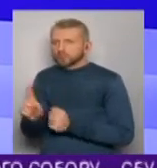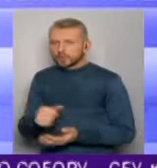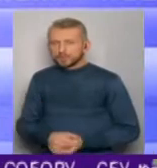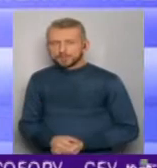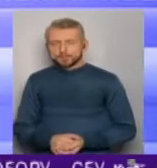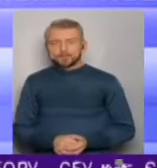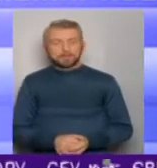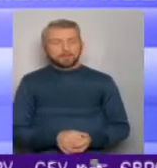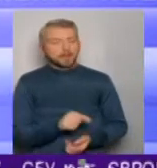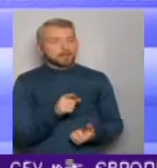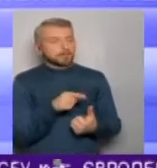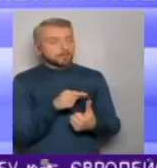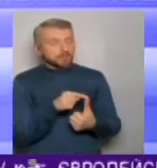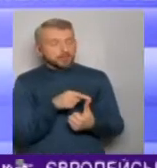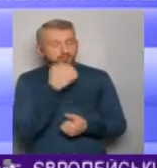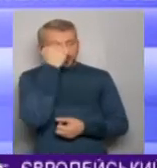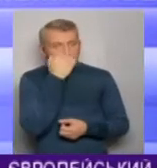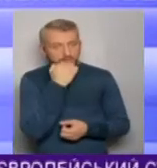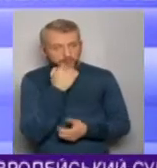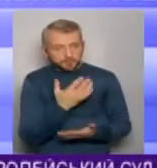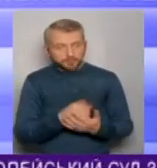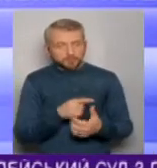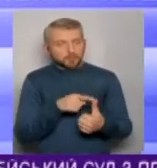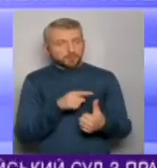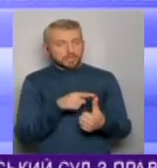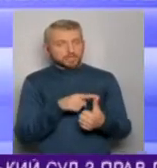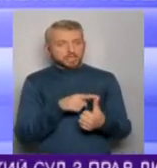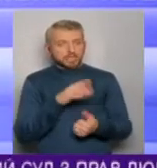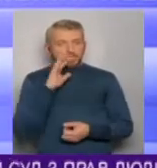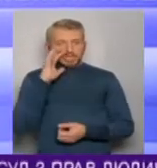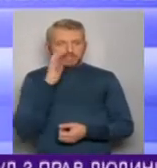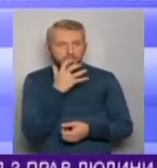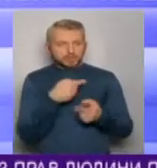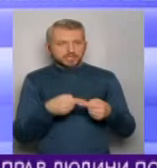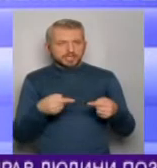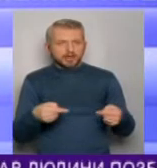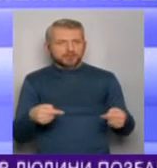Ну, по-перше, дякую, значить, по-перше, серйозні речі, які